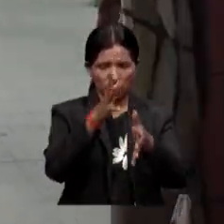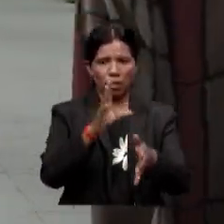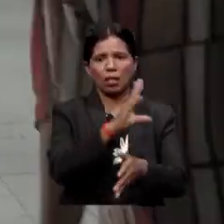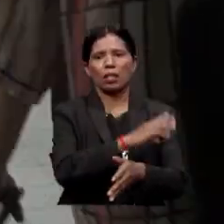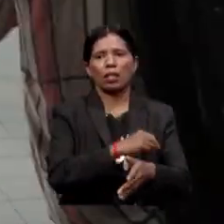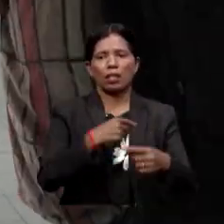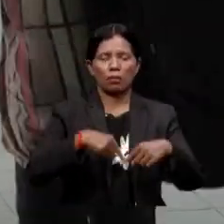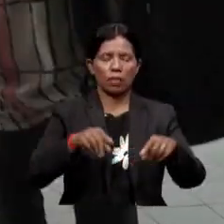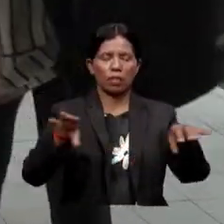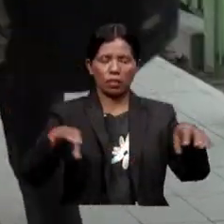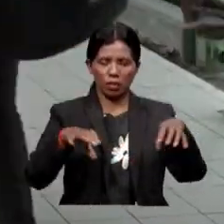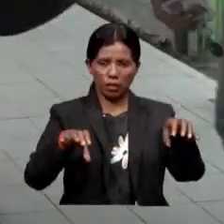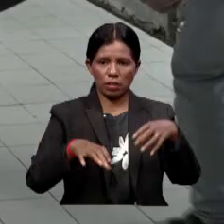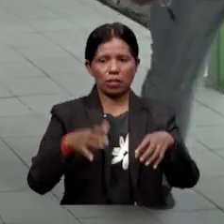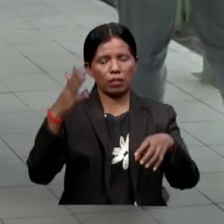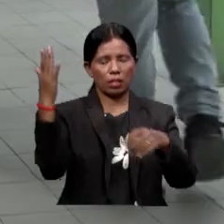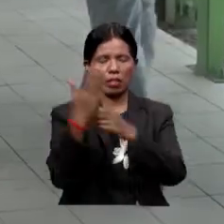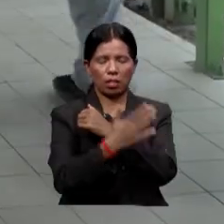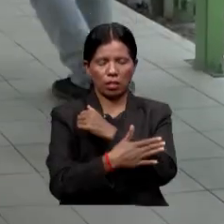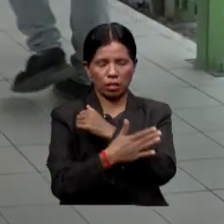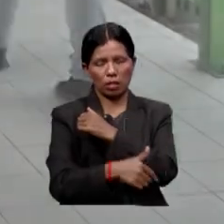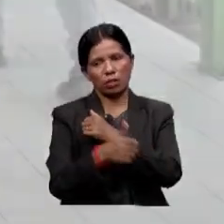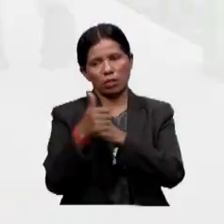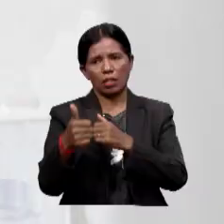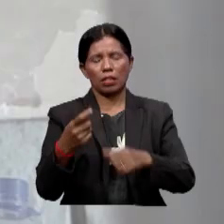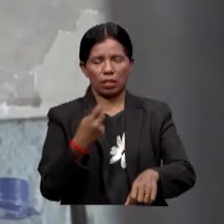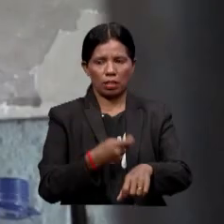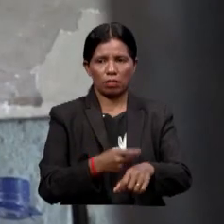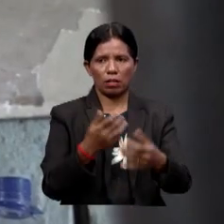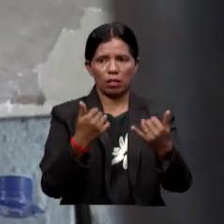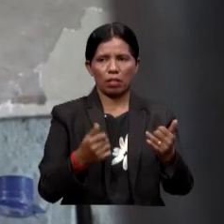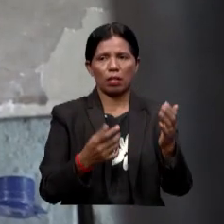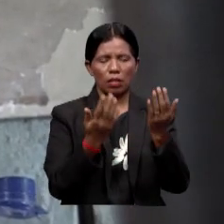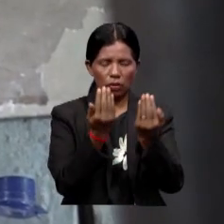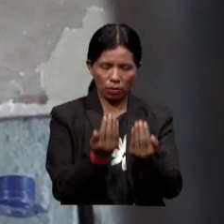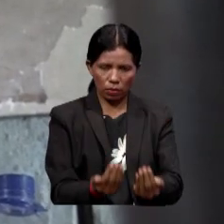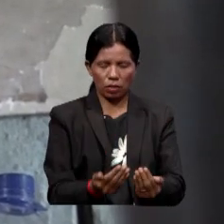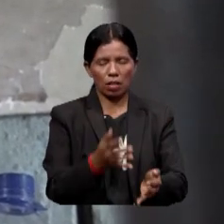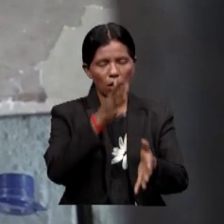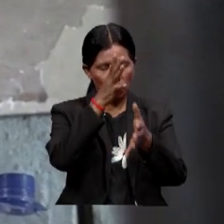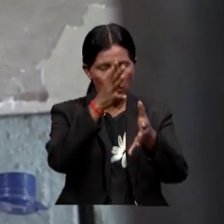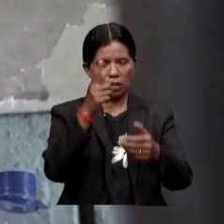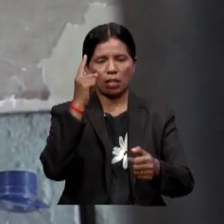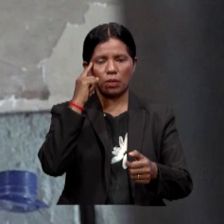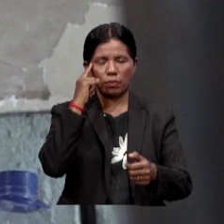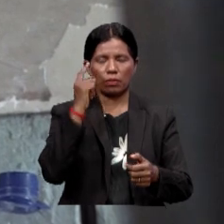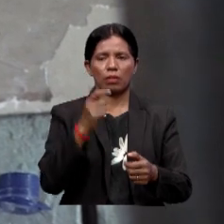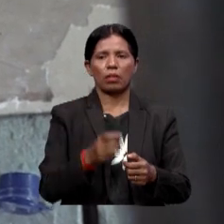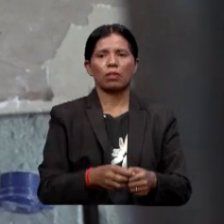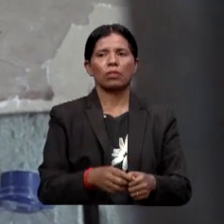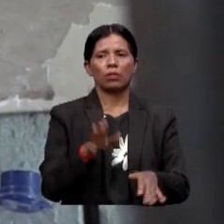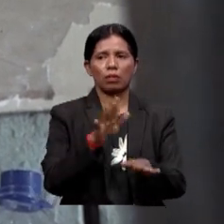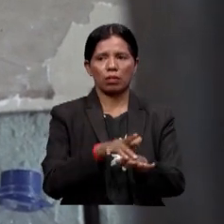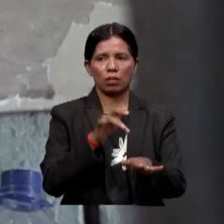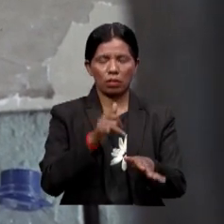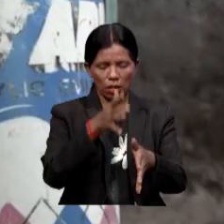ne ba serviço ona iha railiur. Situação ida ne hatodan liutang avo Mateus ni hanoin. Hode afeta mos